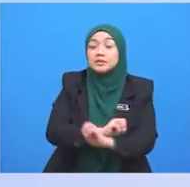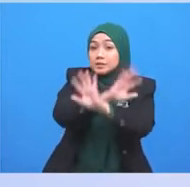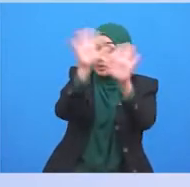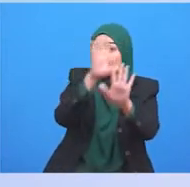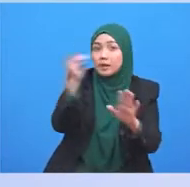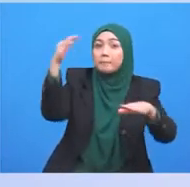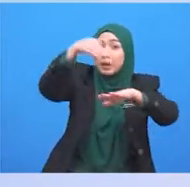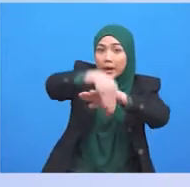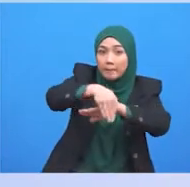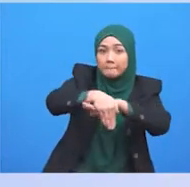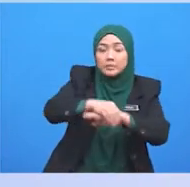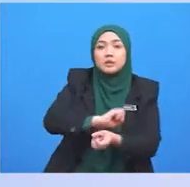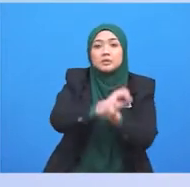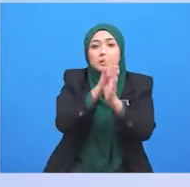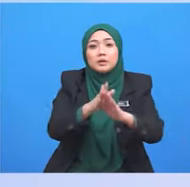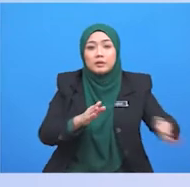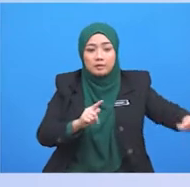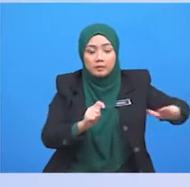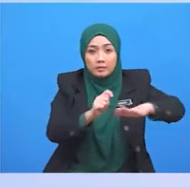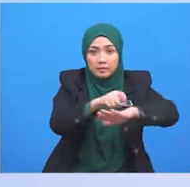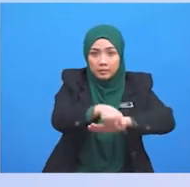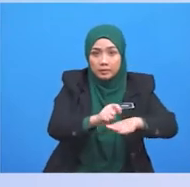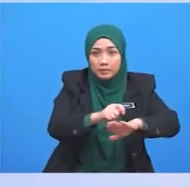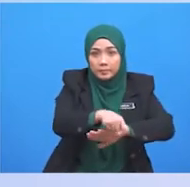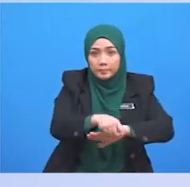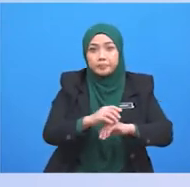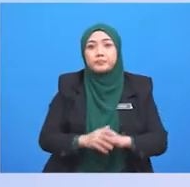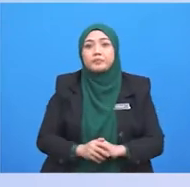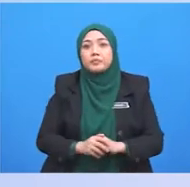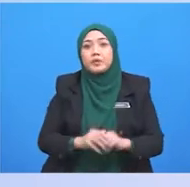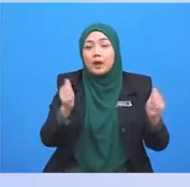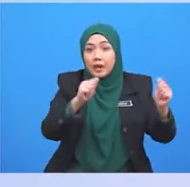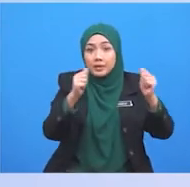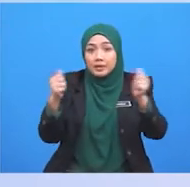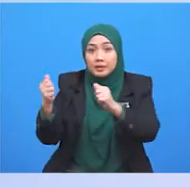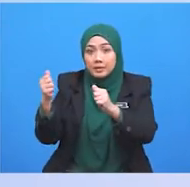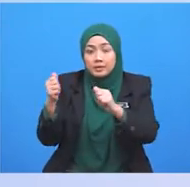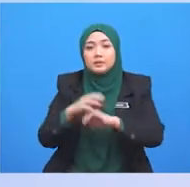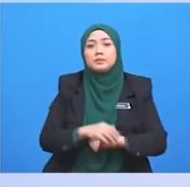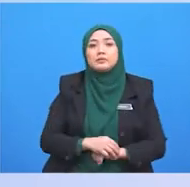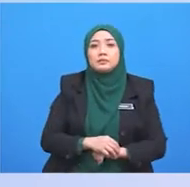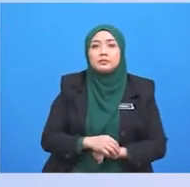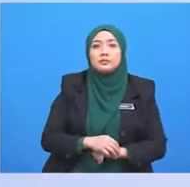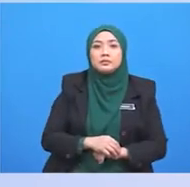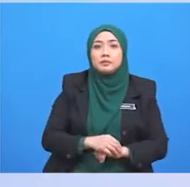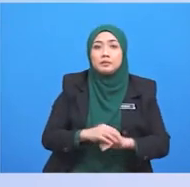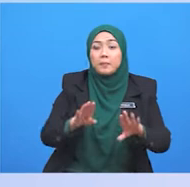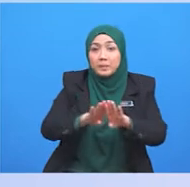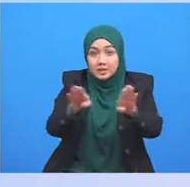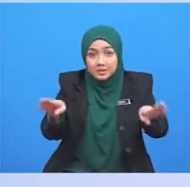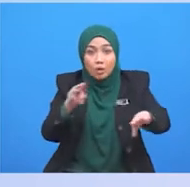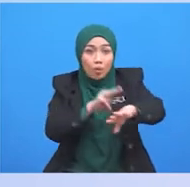malam. Kedua, kejadian pasang surut air laut. Ketiga, pembiasan angin lazim. Keempat,